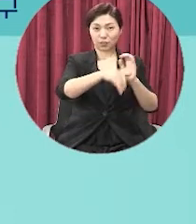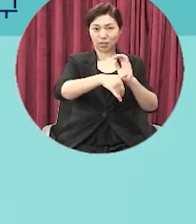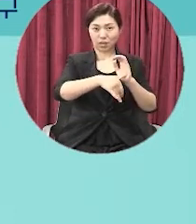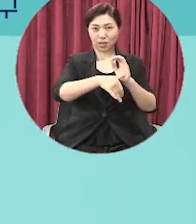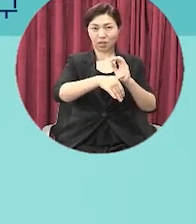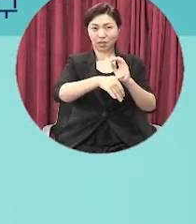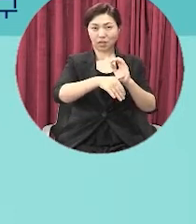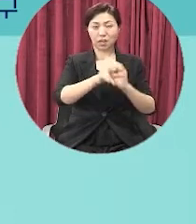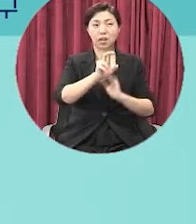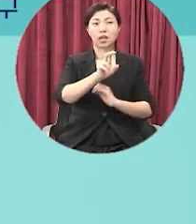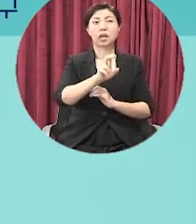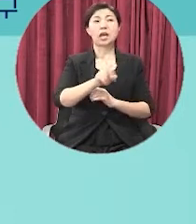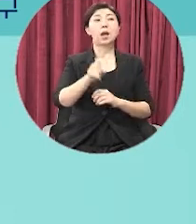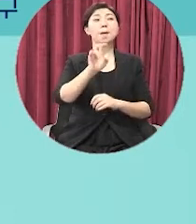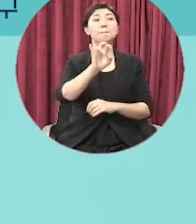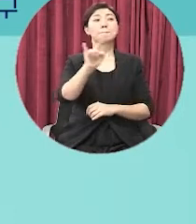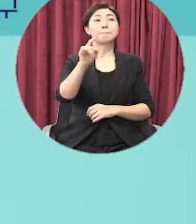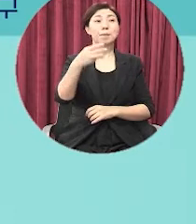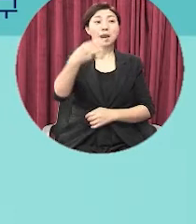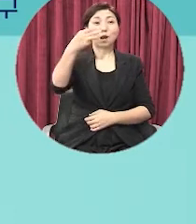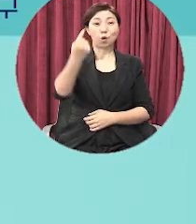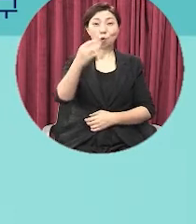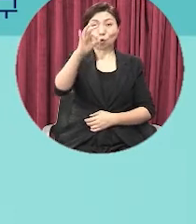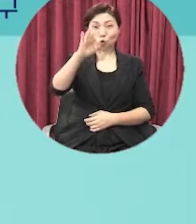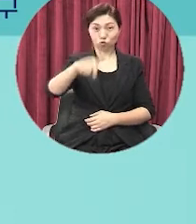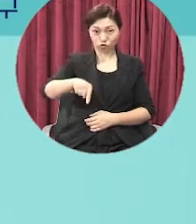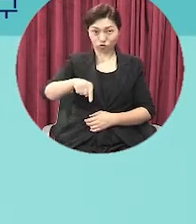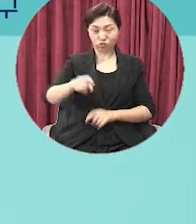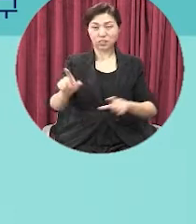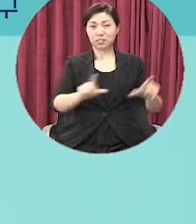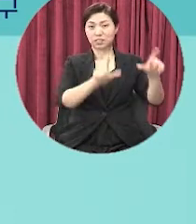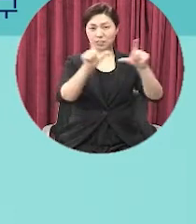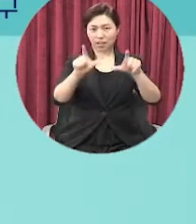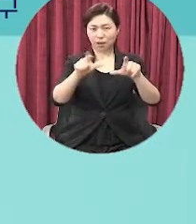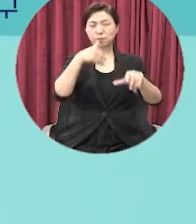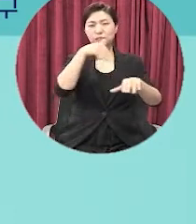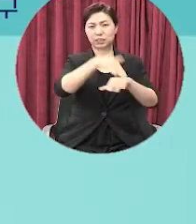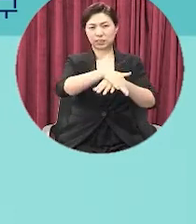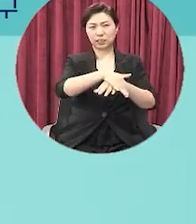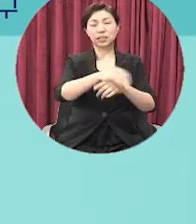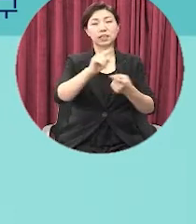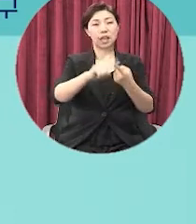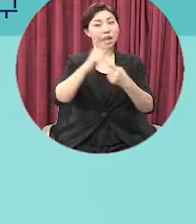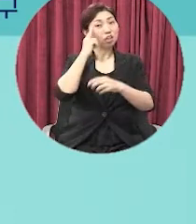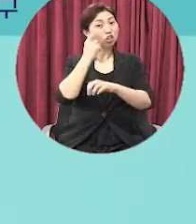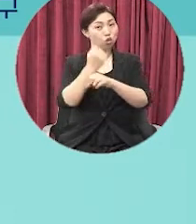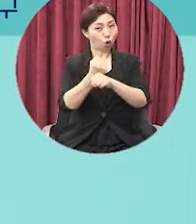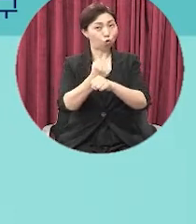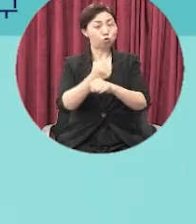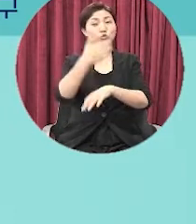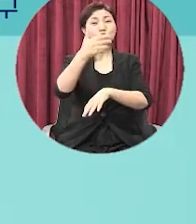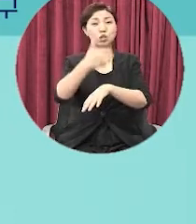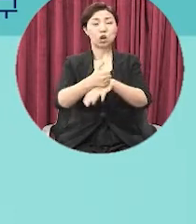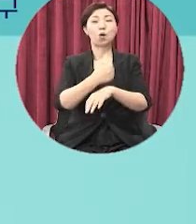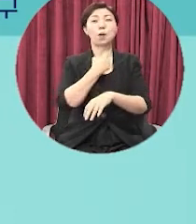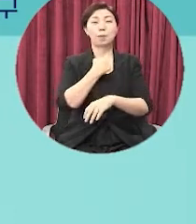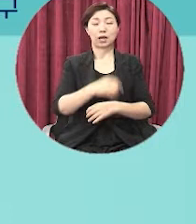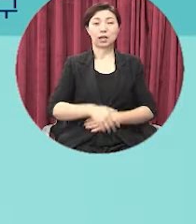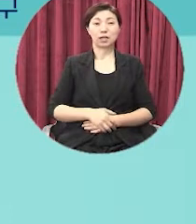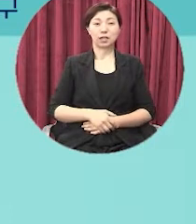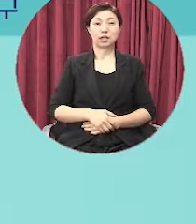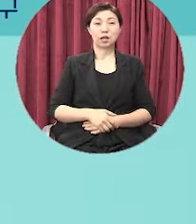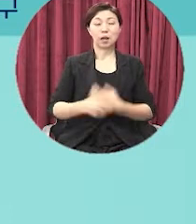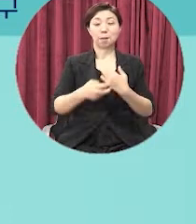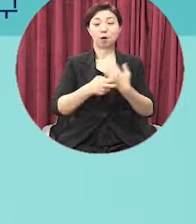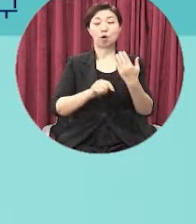라이플로 건 토지 멜로 라고 하는 라이프로 를 다루는 토지를 내몰려 있습니다 잠깐 소개를 해 드릴 텐데 즉 병원